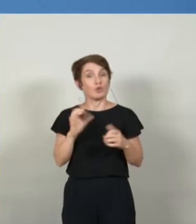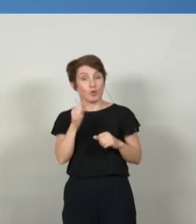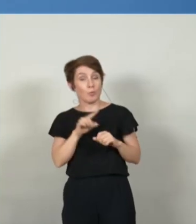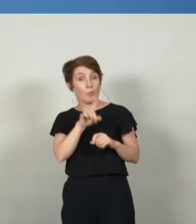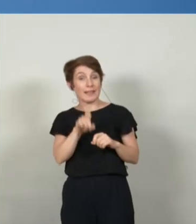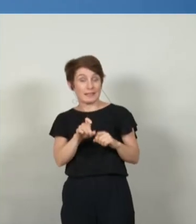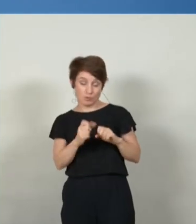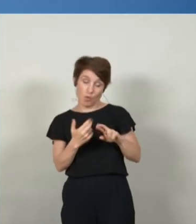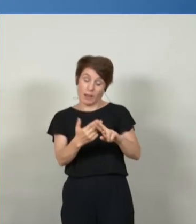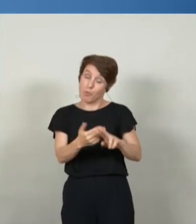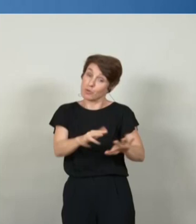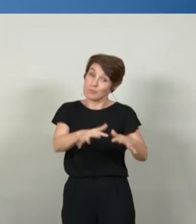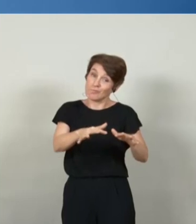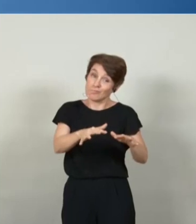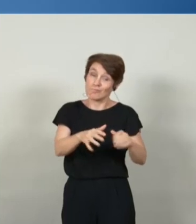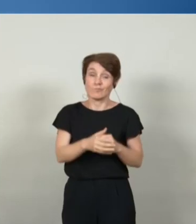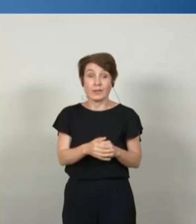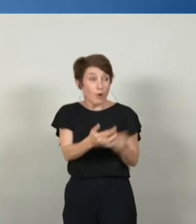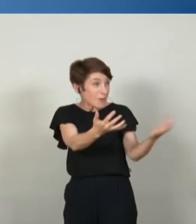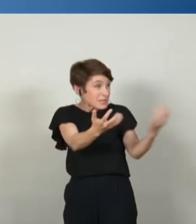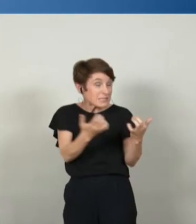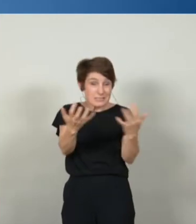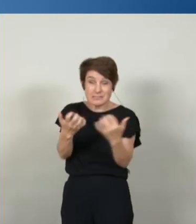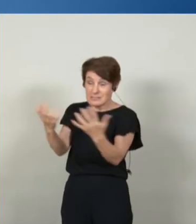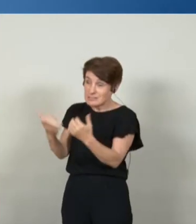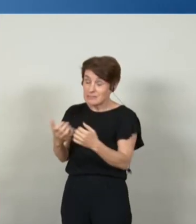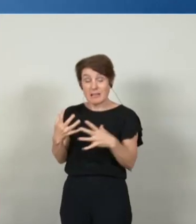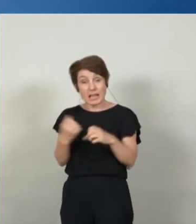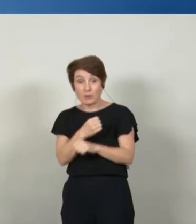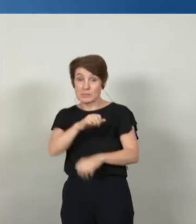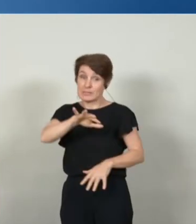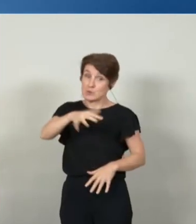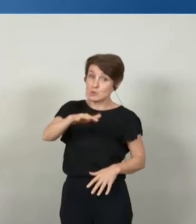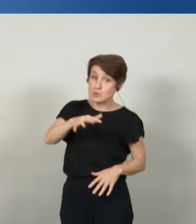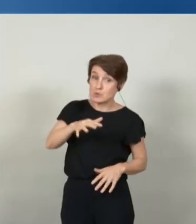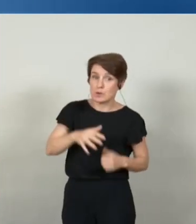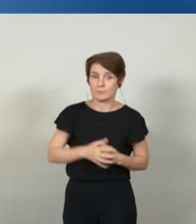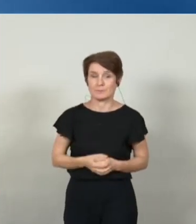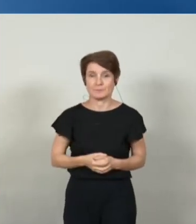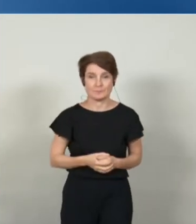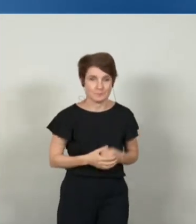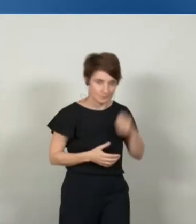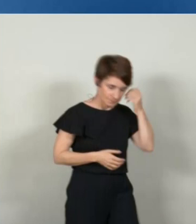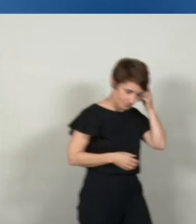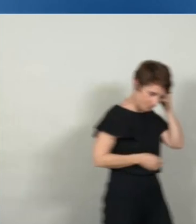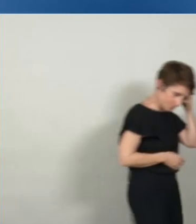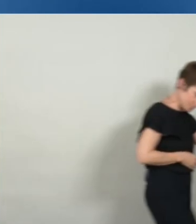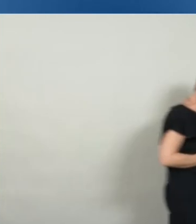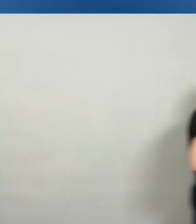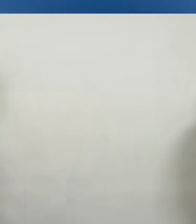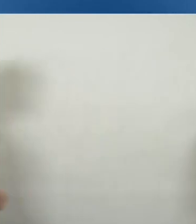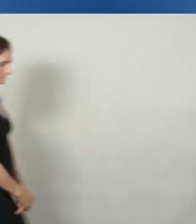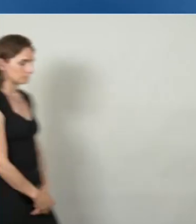mitigée sur le fait d'embarquer le plus grand nombre dans la dynamique et la démarche capital verte européenne concernant la deuxième